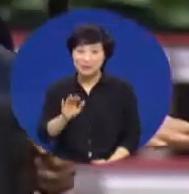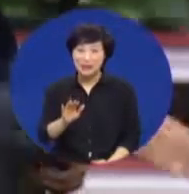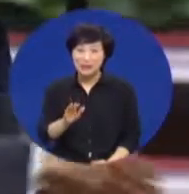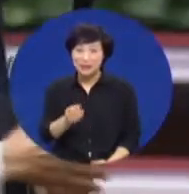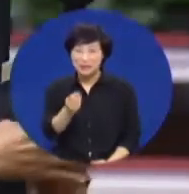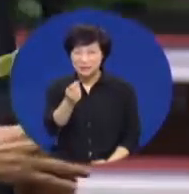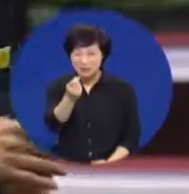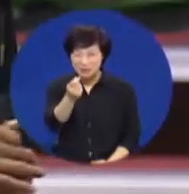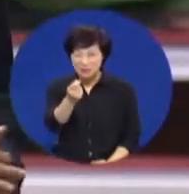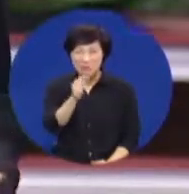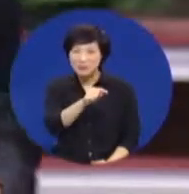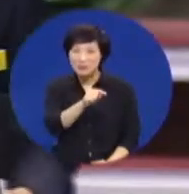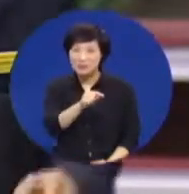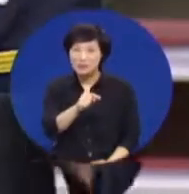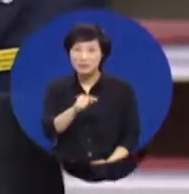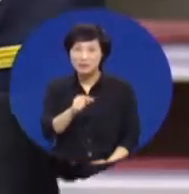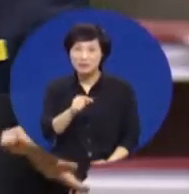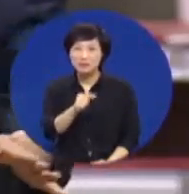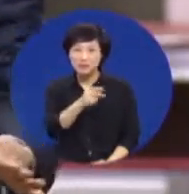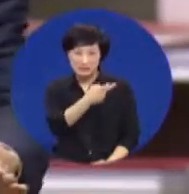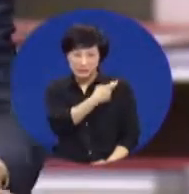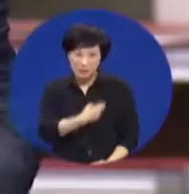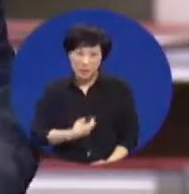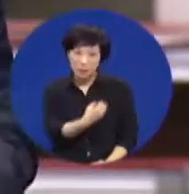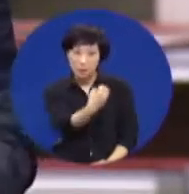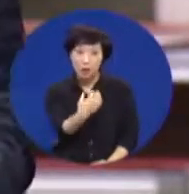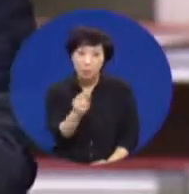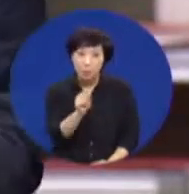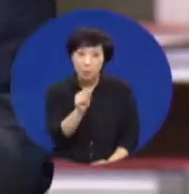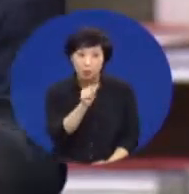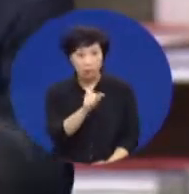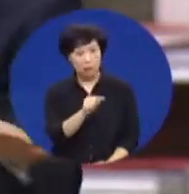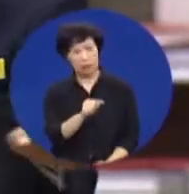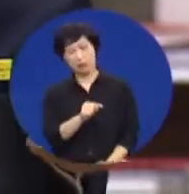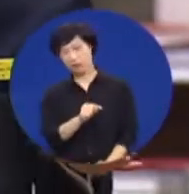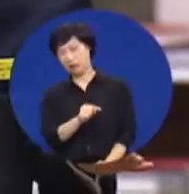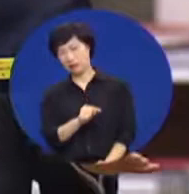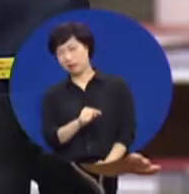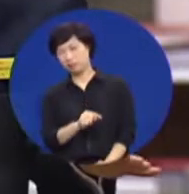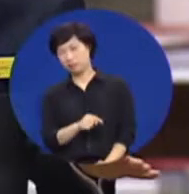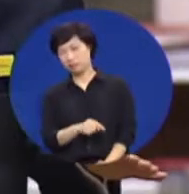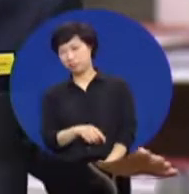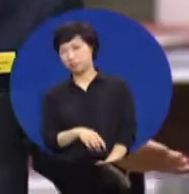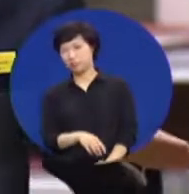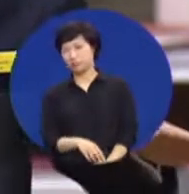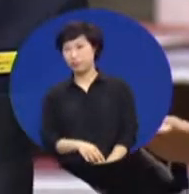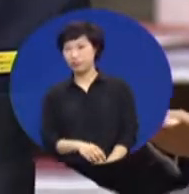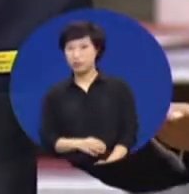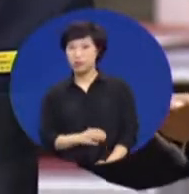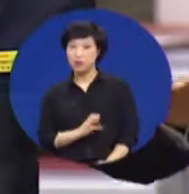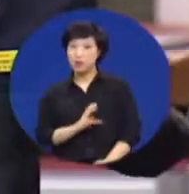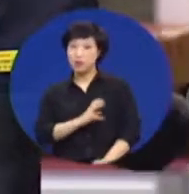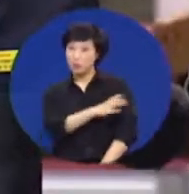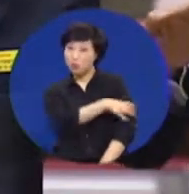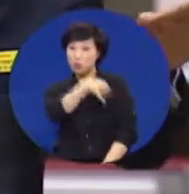전혀 그 사람들이 무슨 말을 해도 아주 권위가 없는